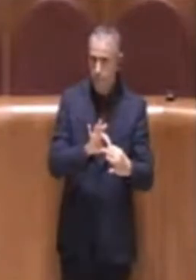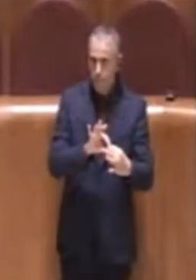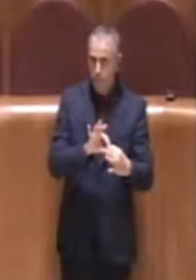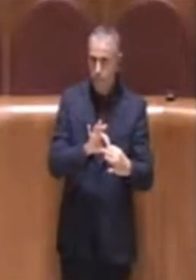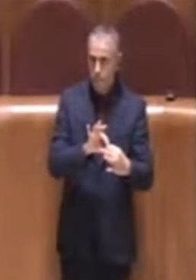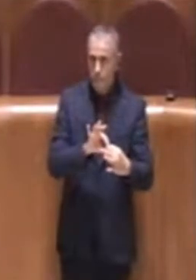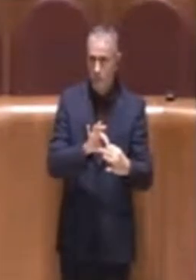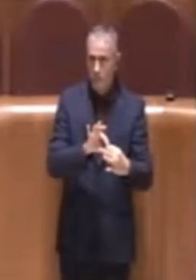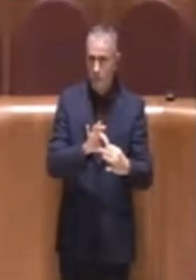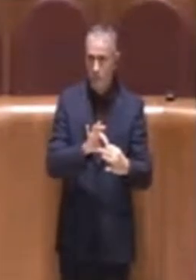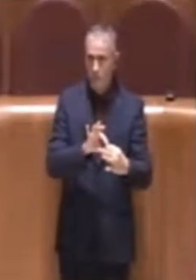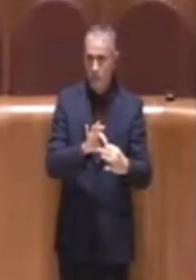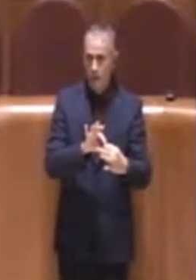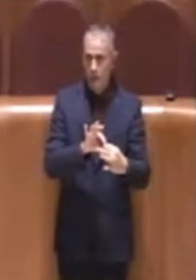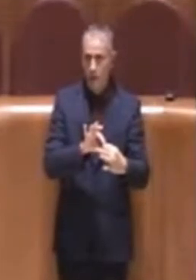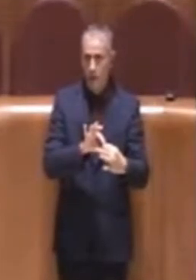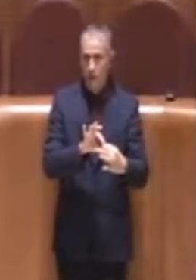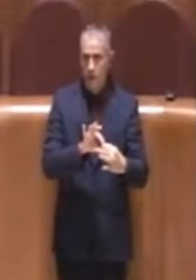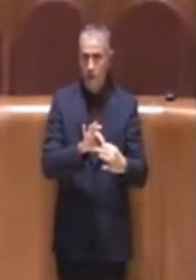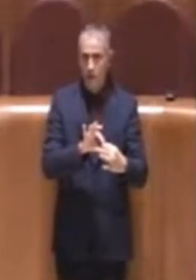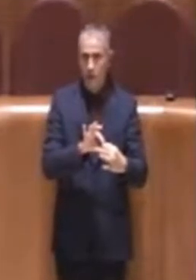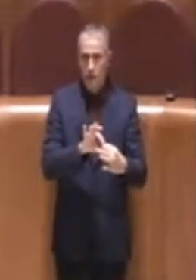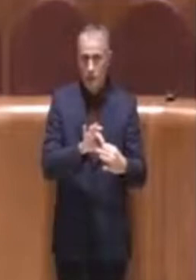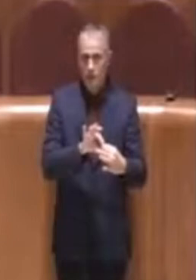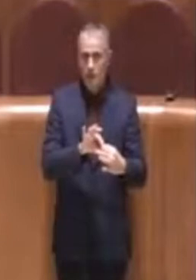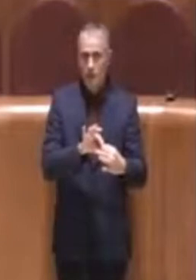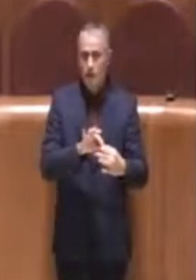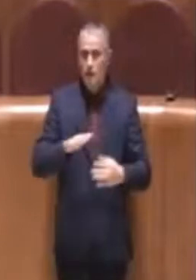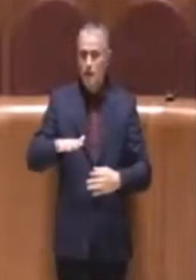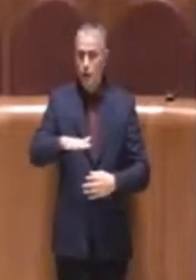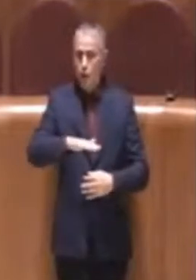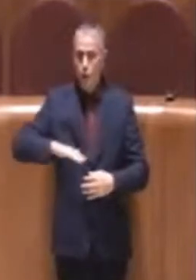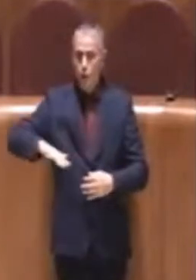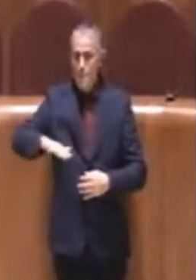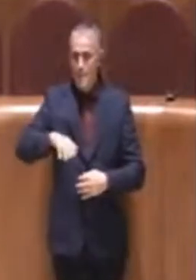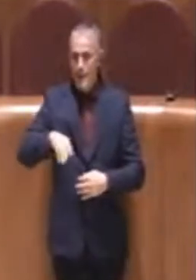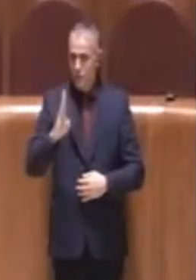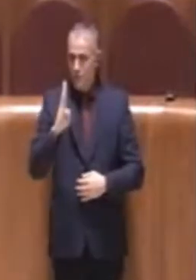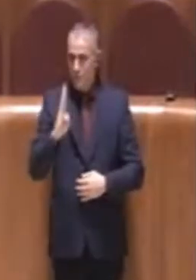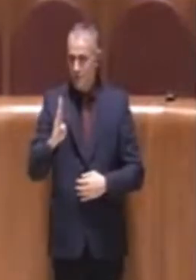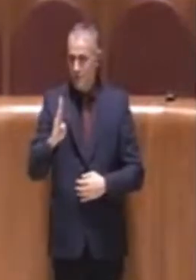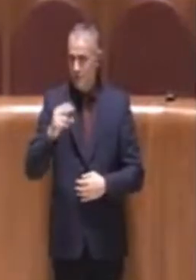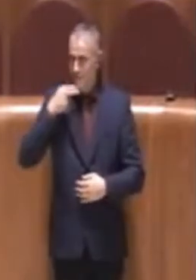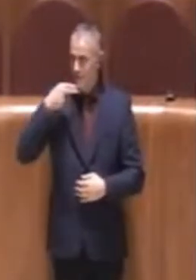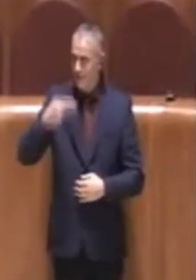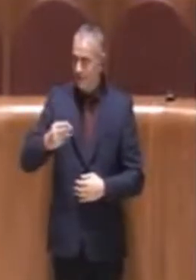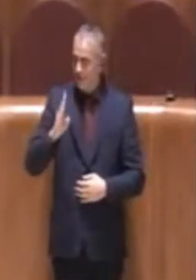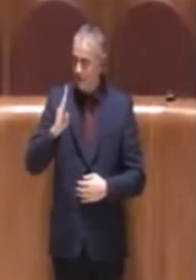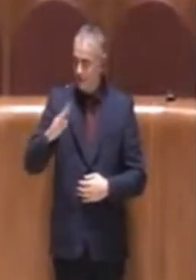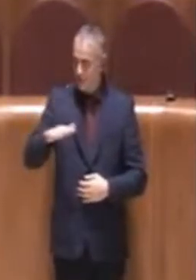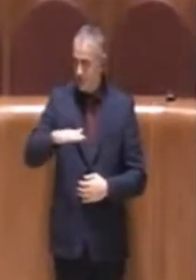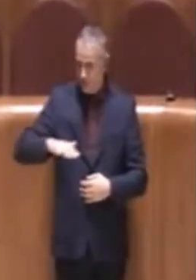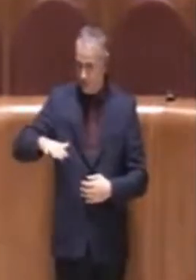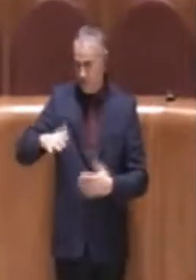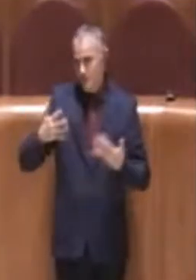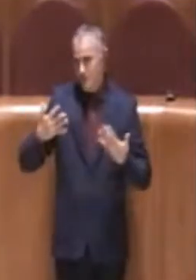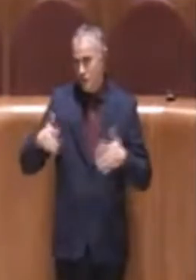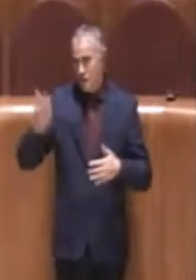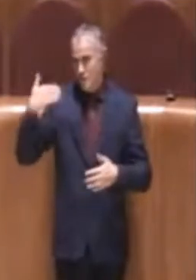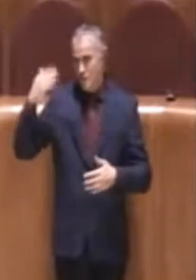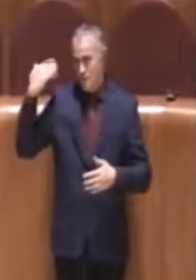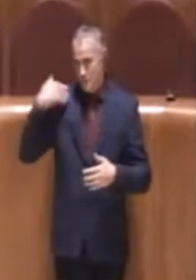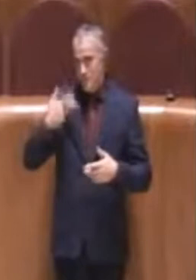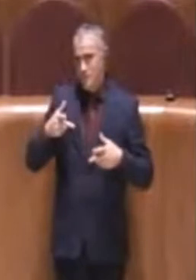il il comparto b il famoso comparto b di cui abbiamo parlato più